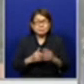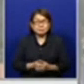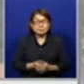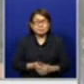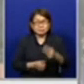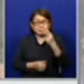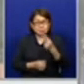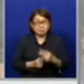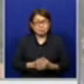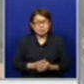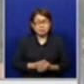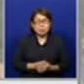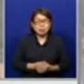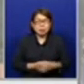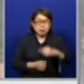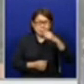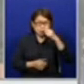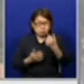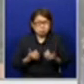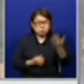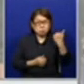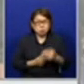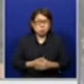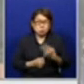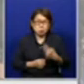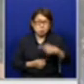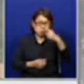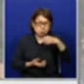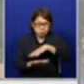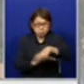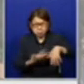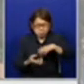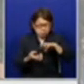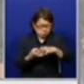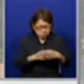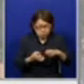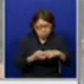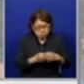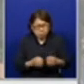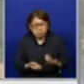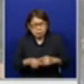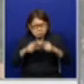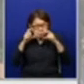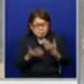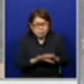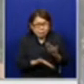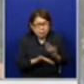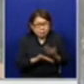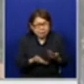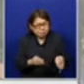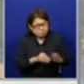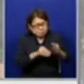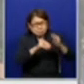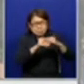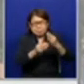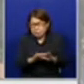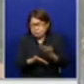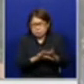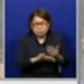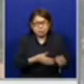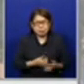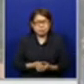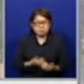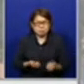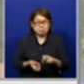เราจนภาพขนาดนั้นเนี่ยวุ่นวายมากใครแมสราคาก็ขึ้นเป็น5เท่า10เท่านั่นคือสิ่งซึ่งเกิ